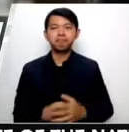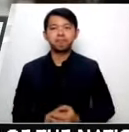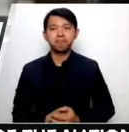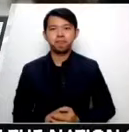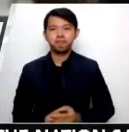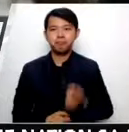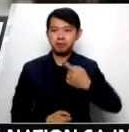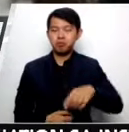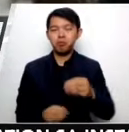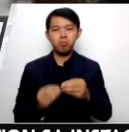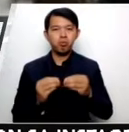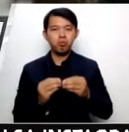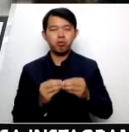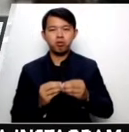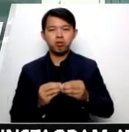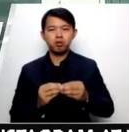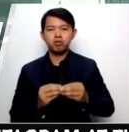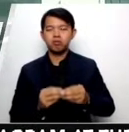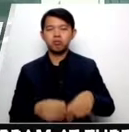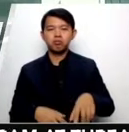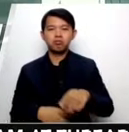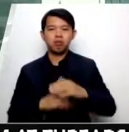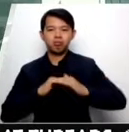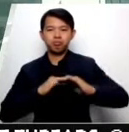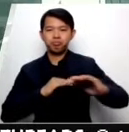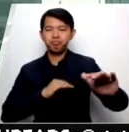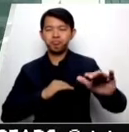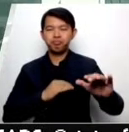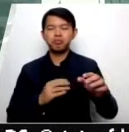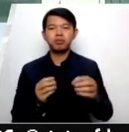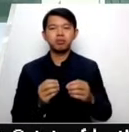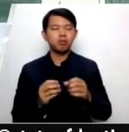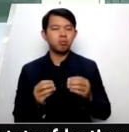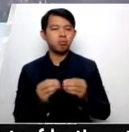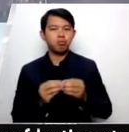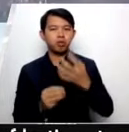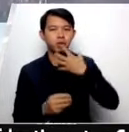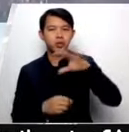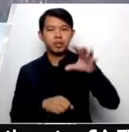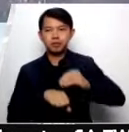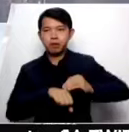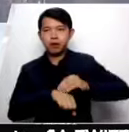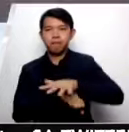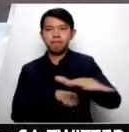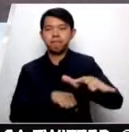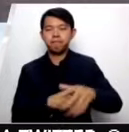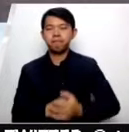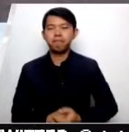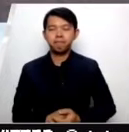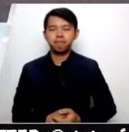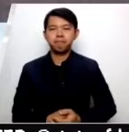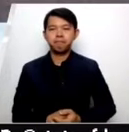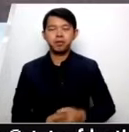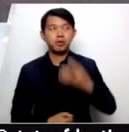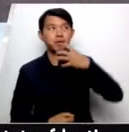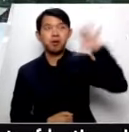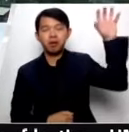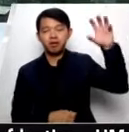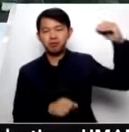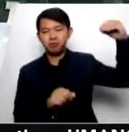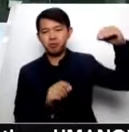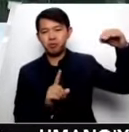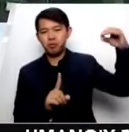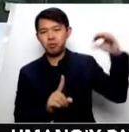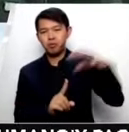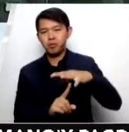Uh the more heat it absorbs so with that the heat radiates out to the surroundings That's why it's